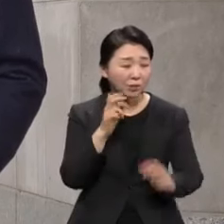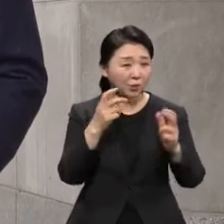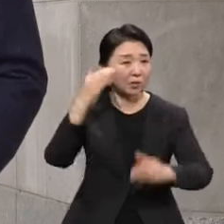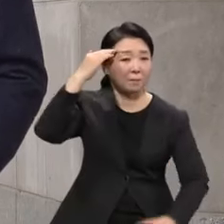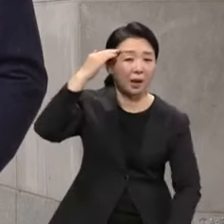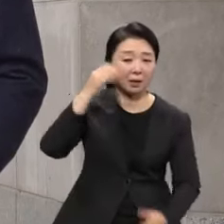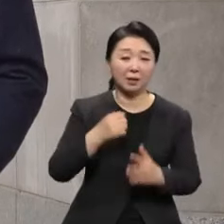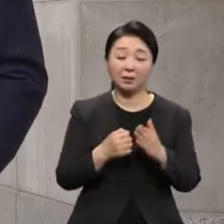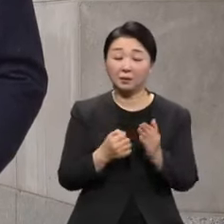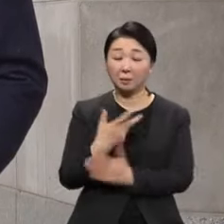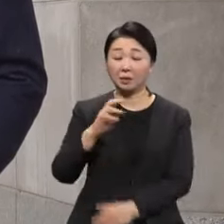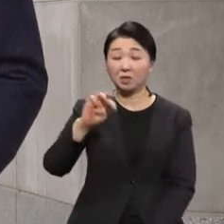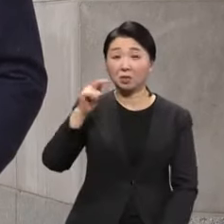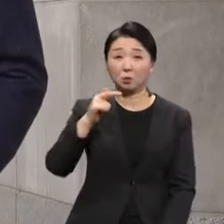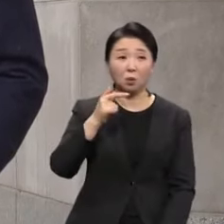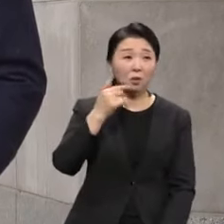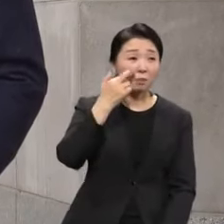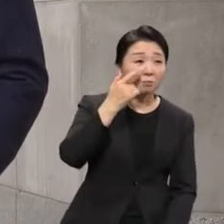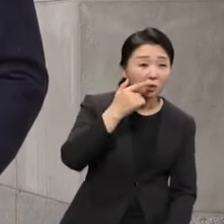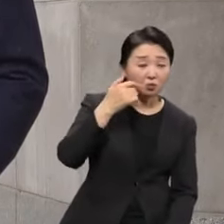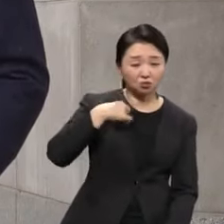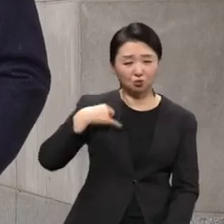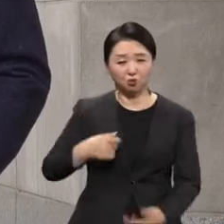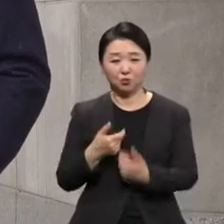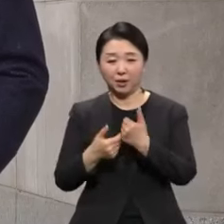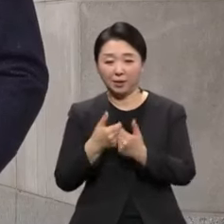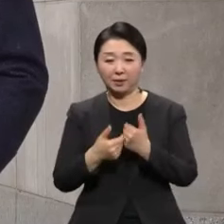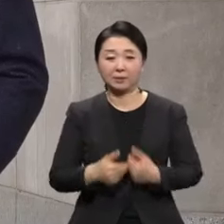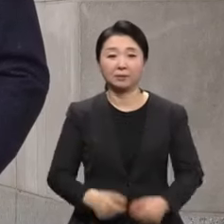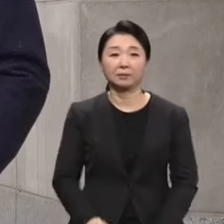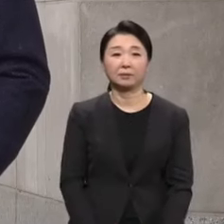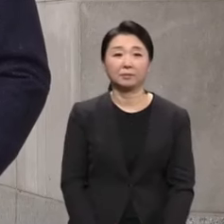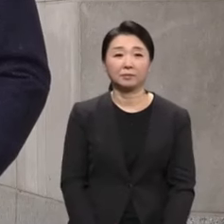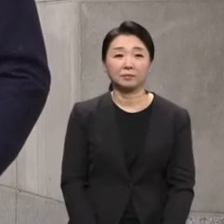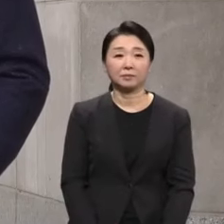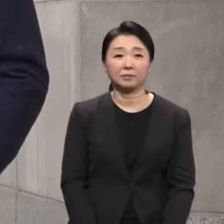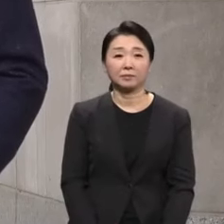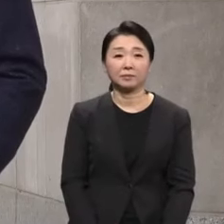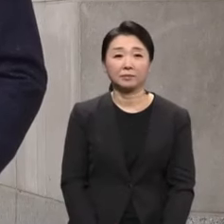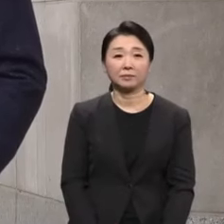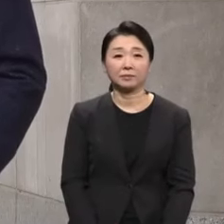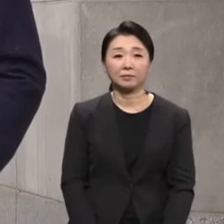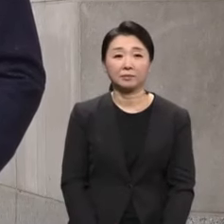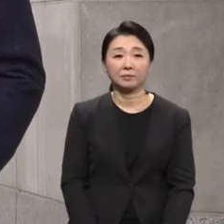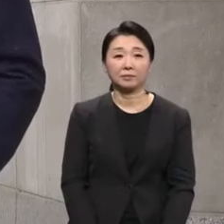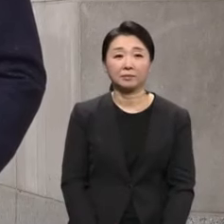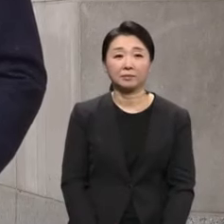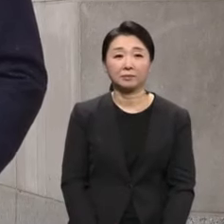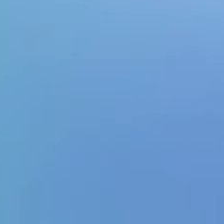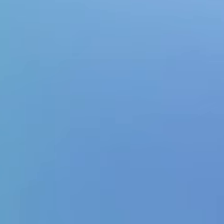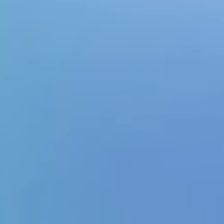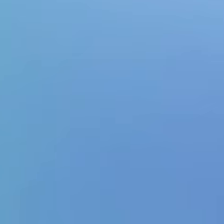틱톡은 미중 갈등의 새로운 도화선이 되고 있습니다. 워싱턴에서 JTBC 김필규입니다.